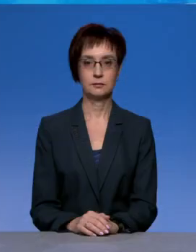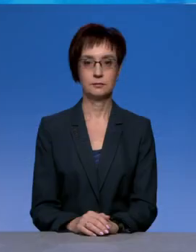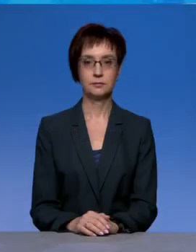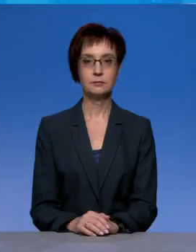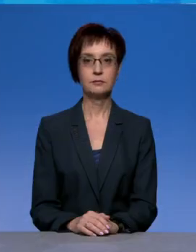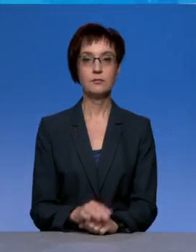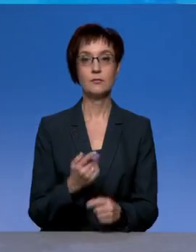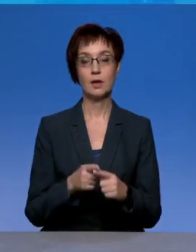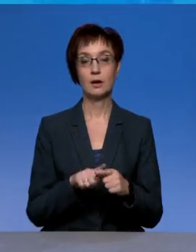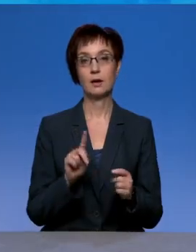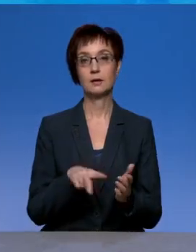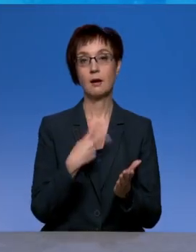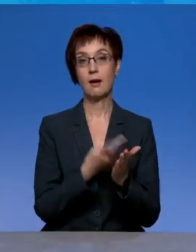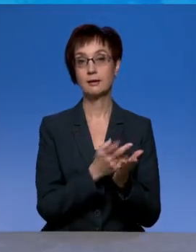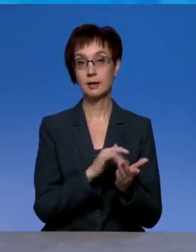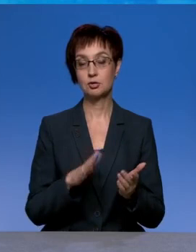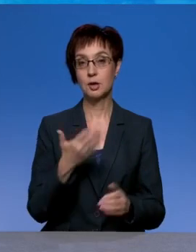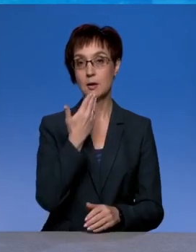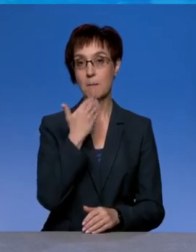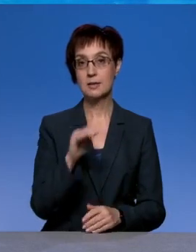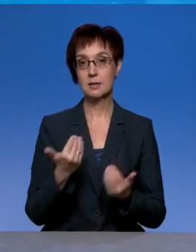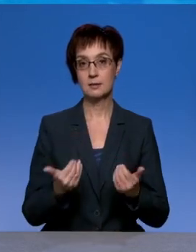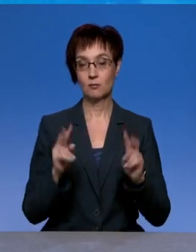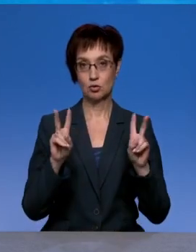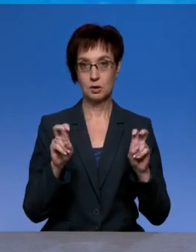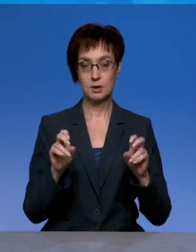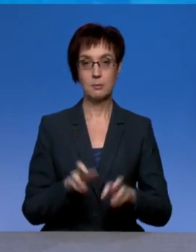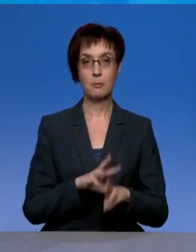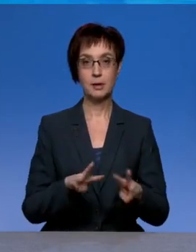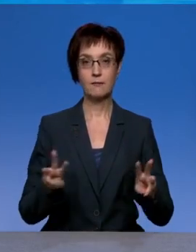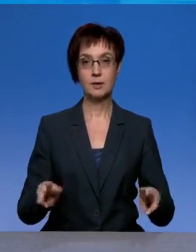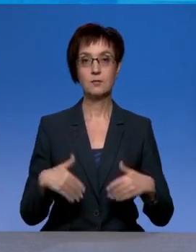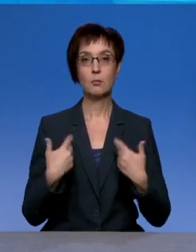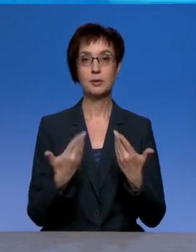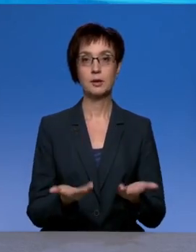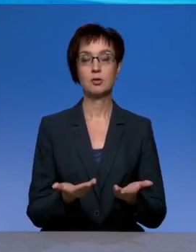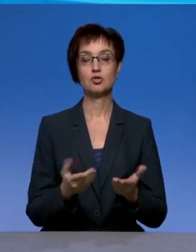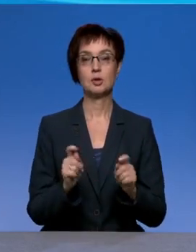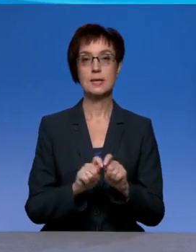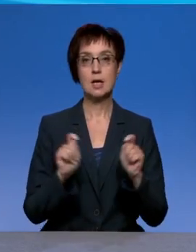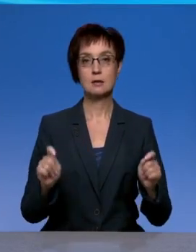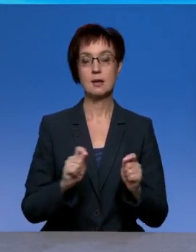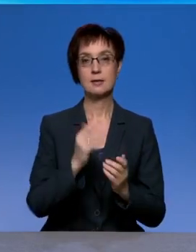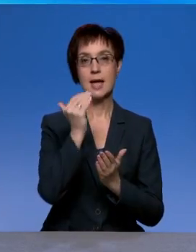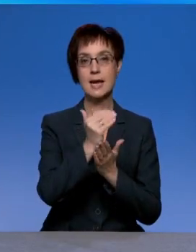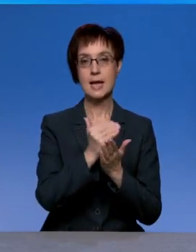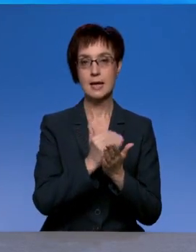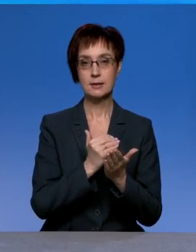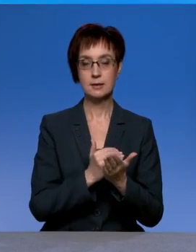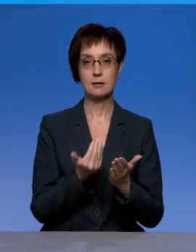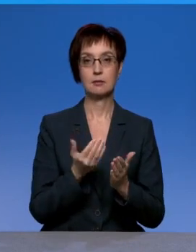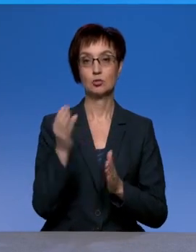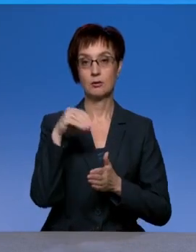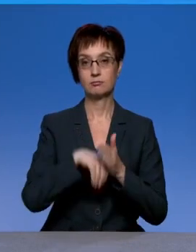Это отражение и наша последняя на сегодня тема. Правительство предложило создать реестр должников по алиментам, в котором будут содержаться сведения